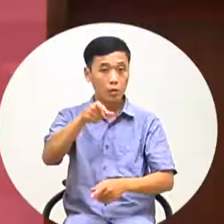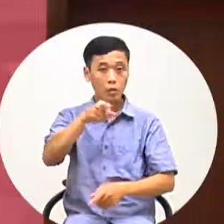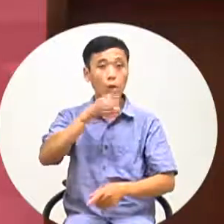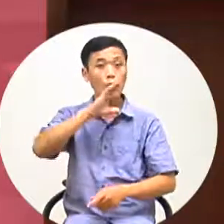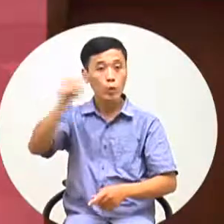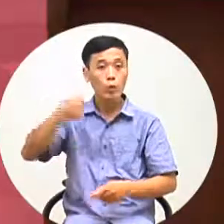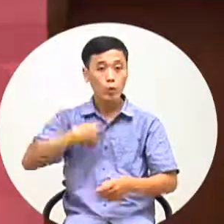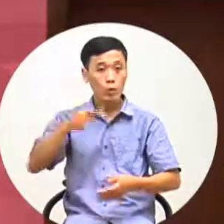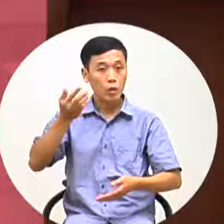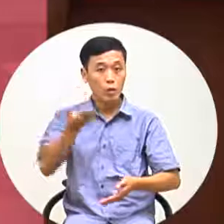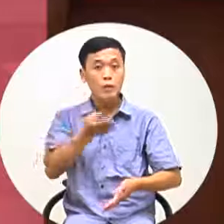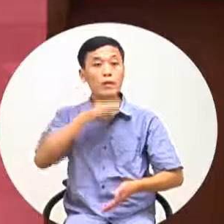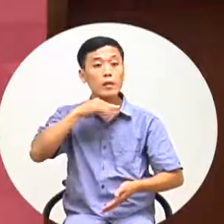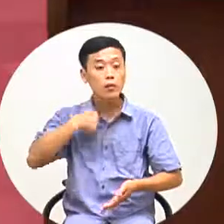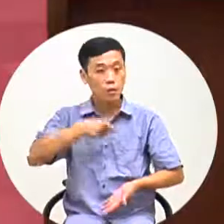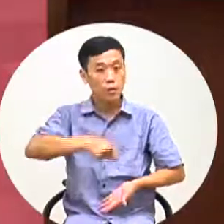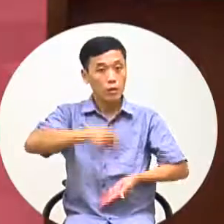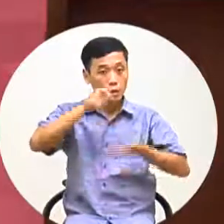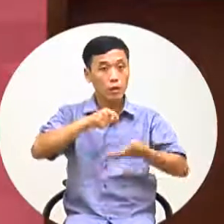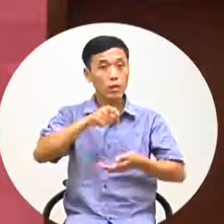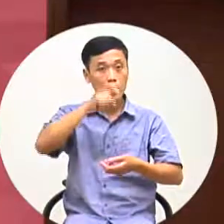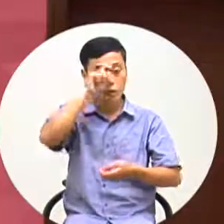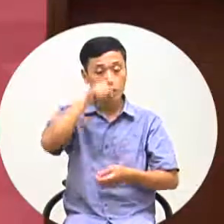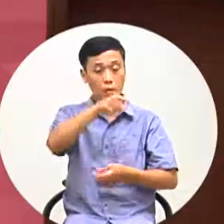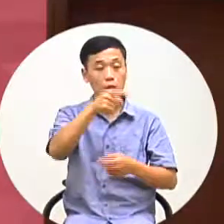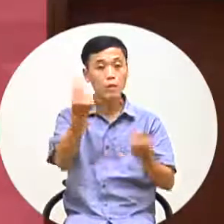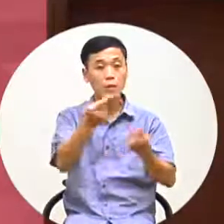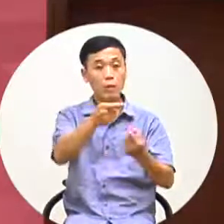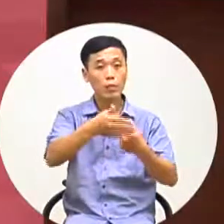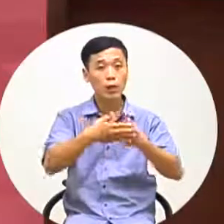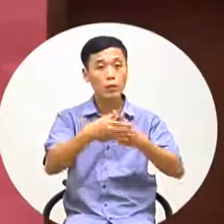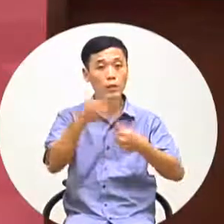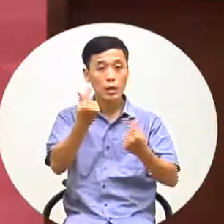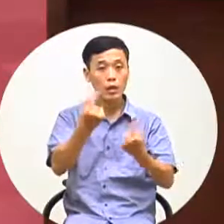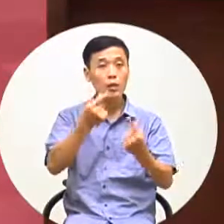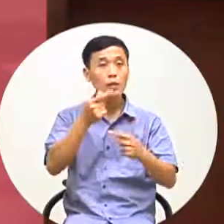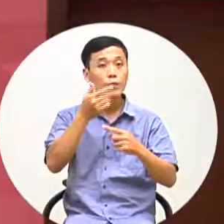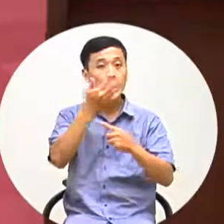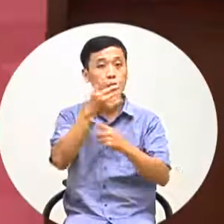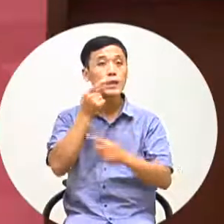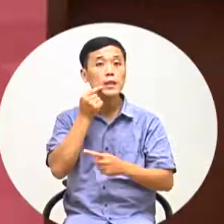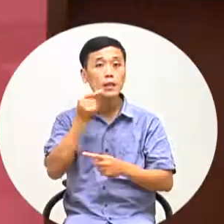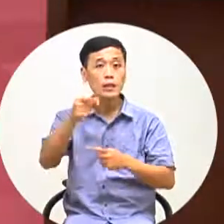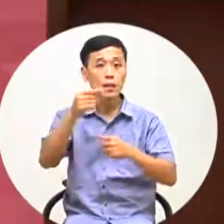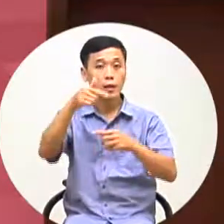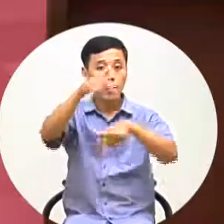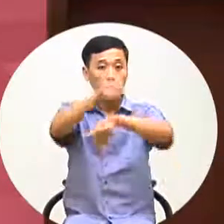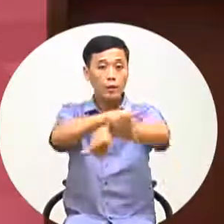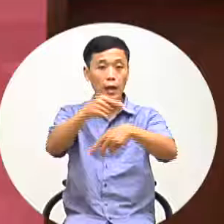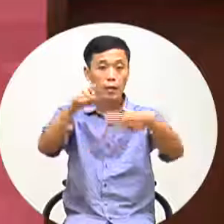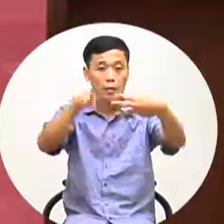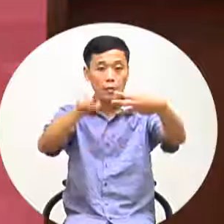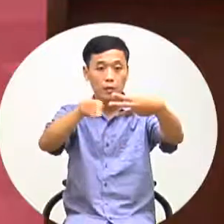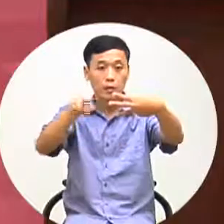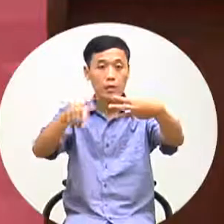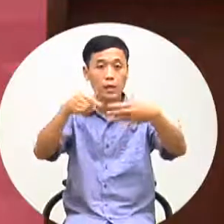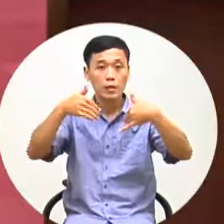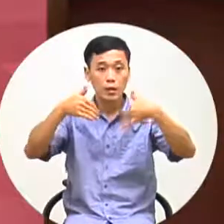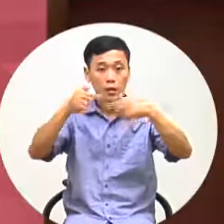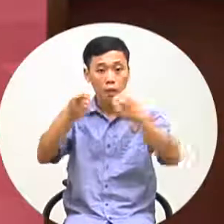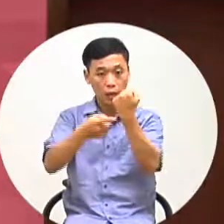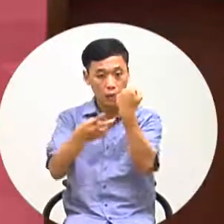像旗津区。好，南善里南善巷开辟案还记得吧？哈，A B C D 我混